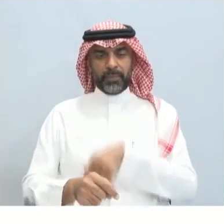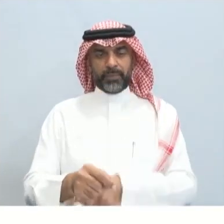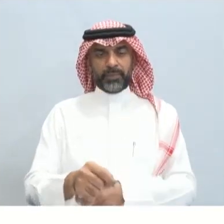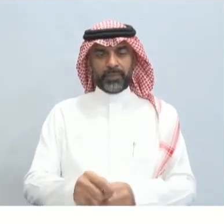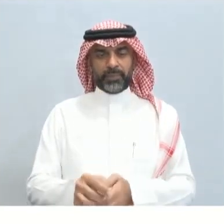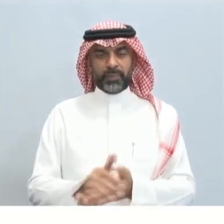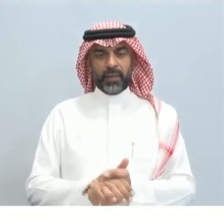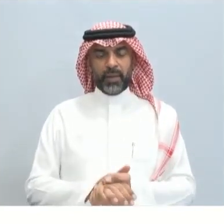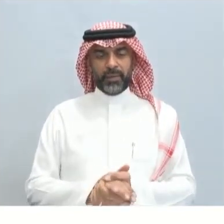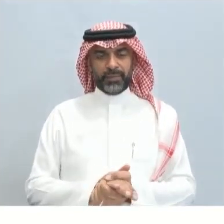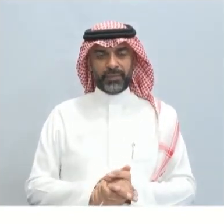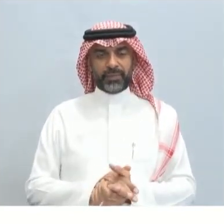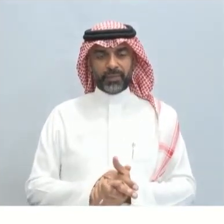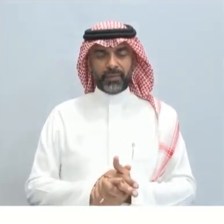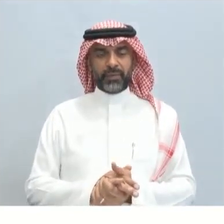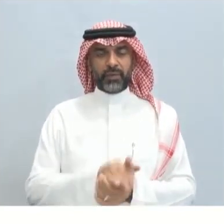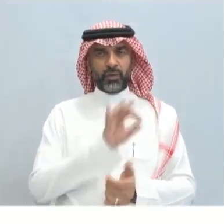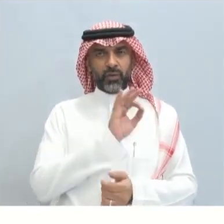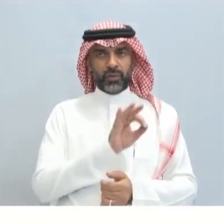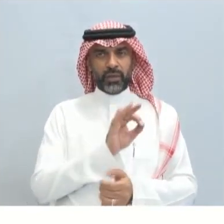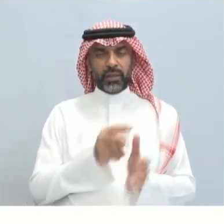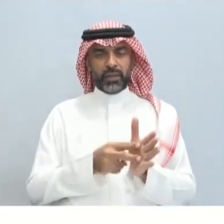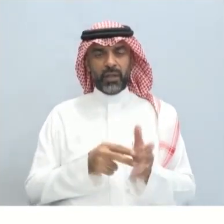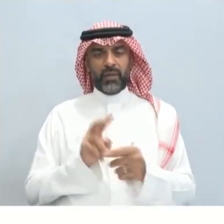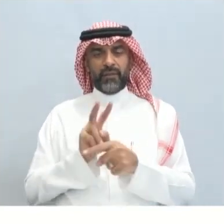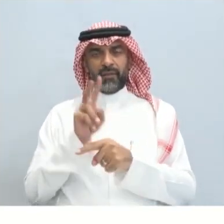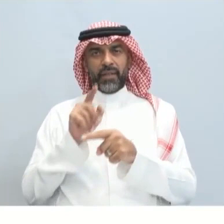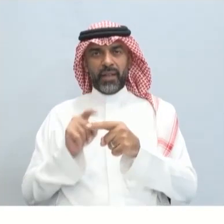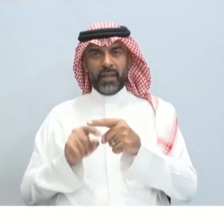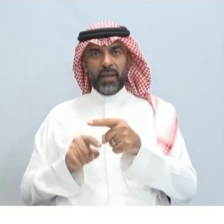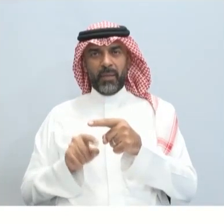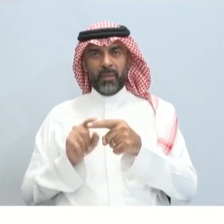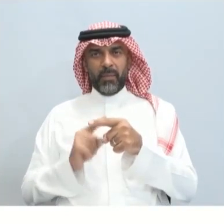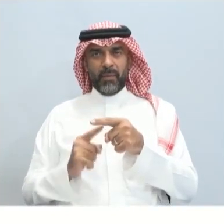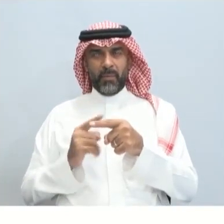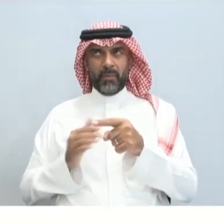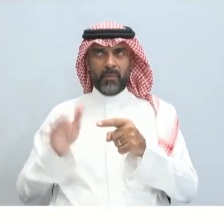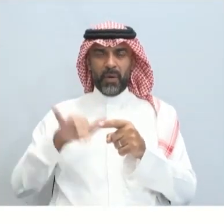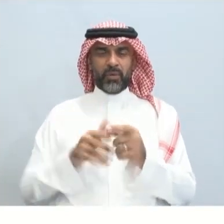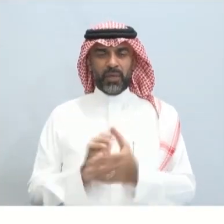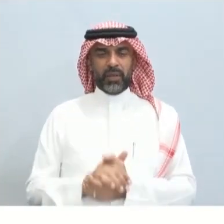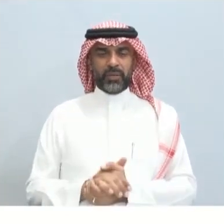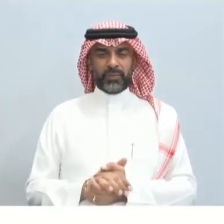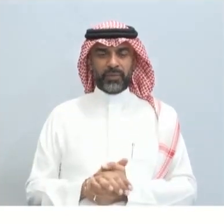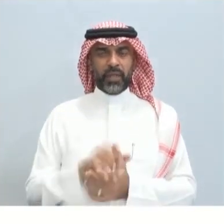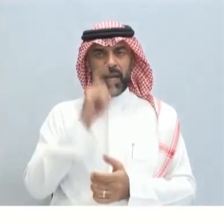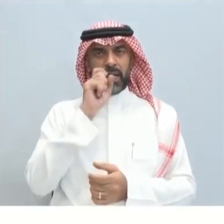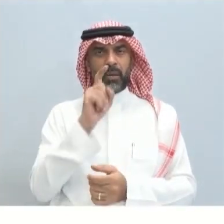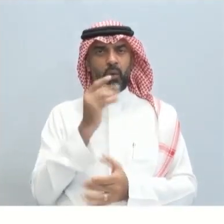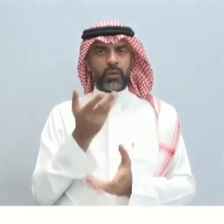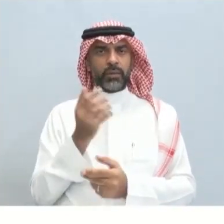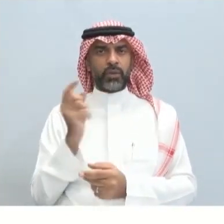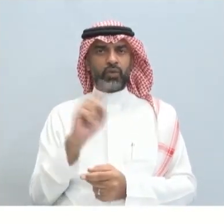من علاقه السرعه على الطول الموجي لابد من ايجاد السرعه كيف نوجد السرعه